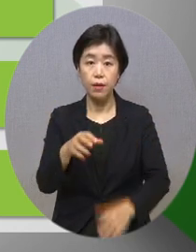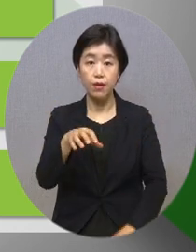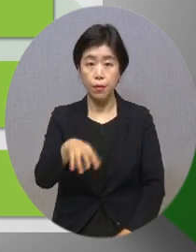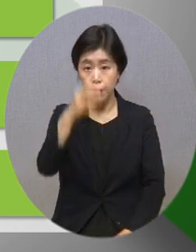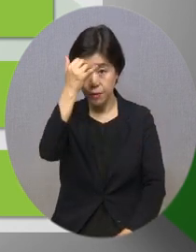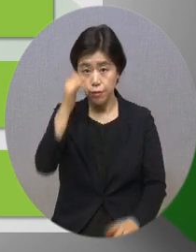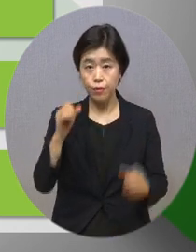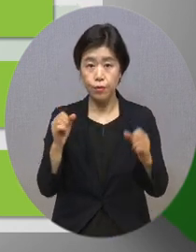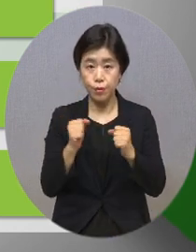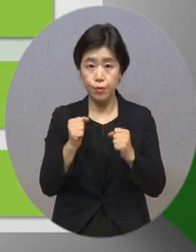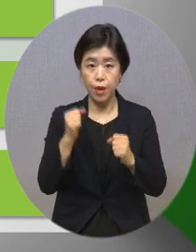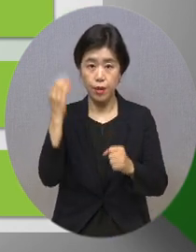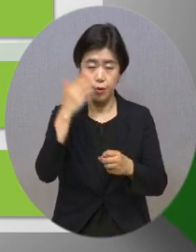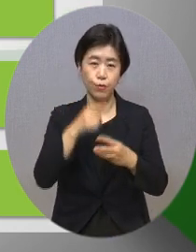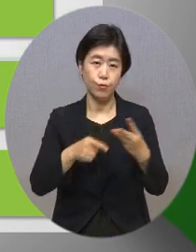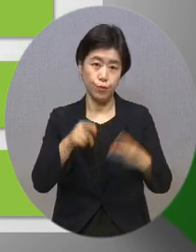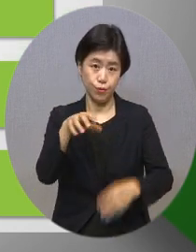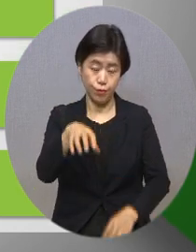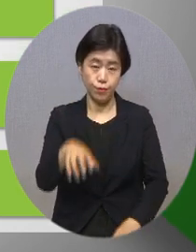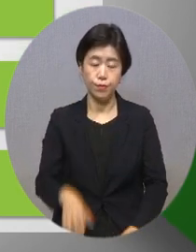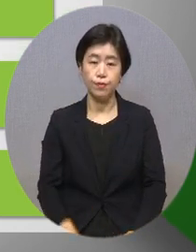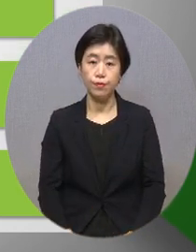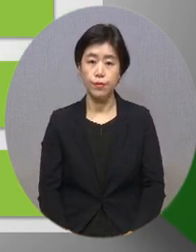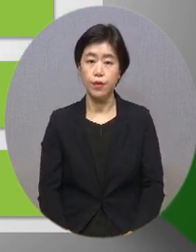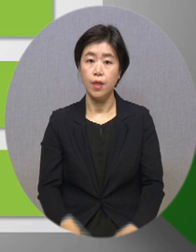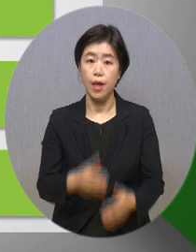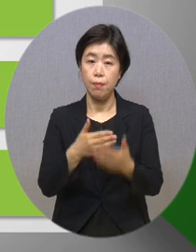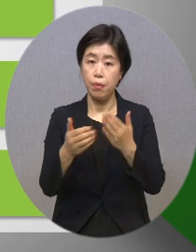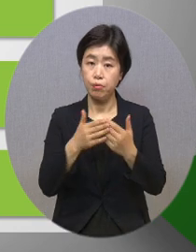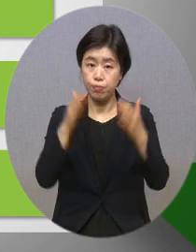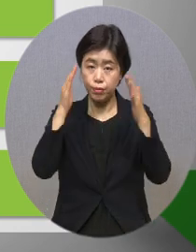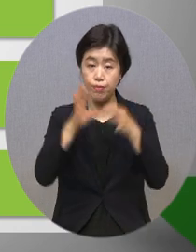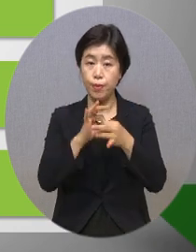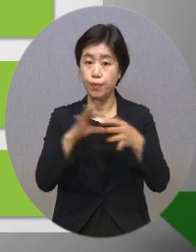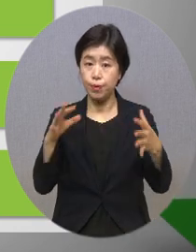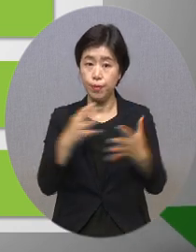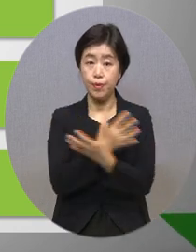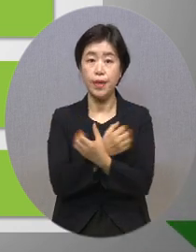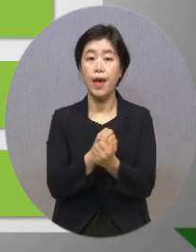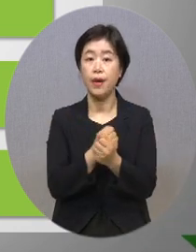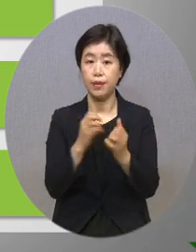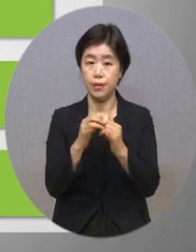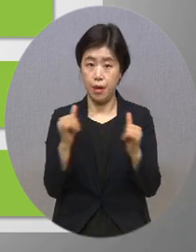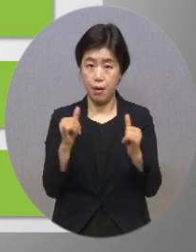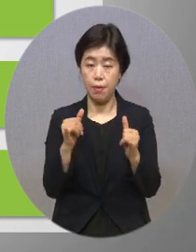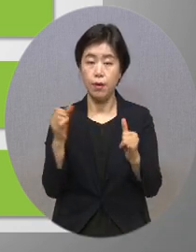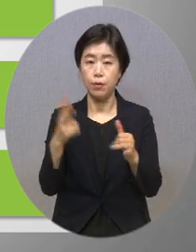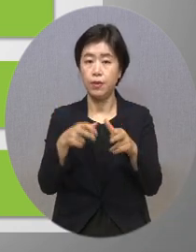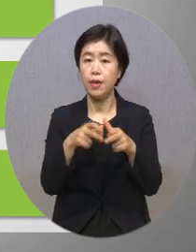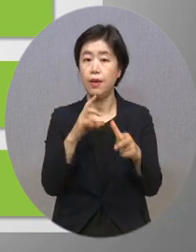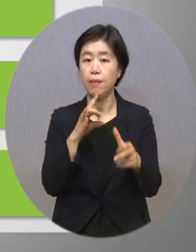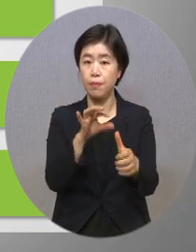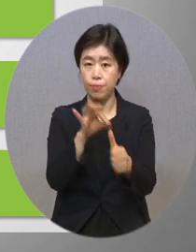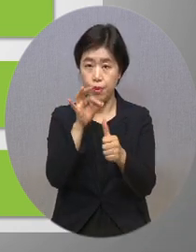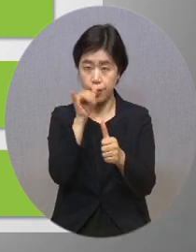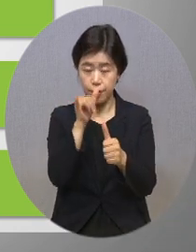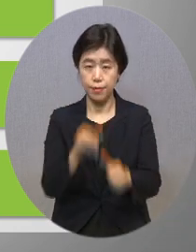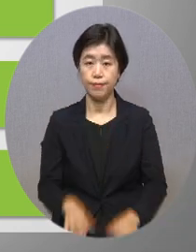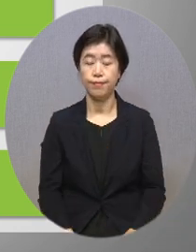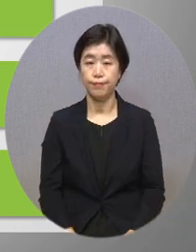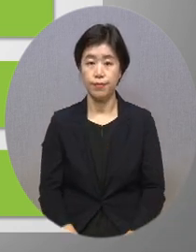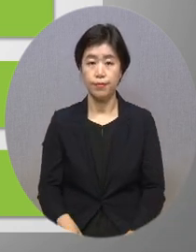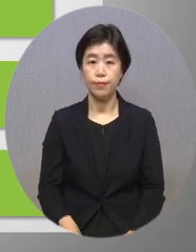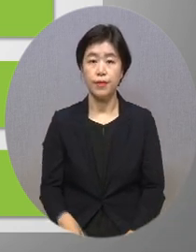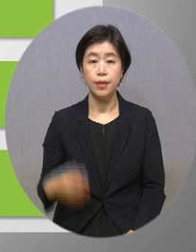청주시입니다. 경력과 학력은 무관하며 계약직을 채용합니다. 장애인만 채용하며 담당지사는